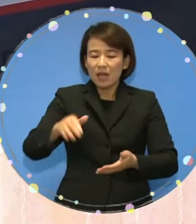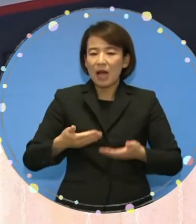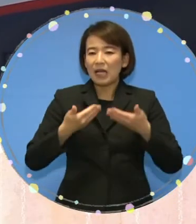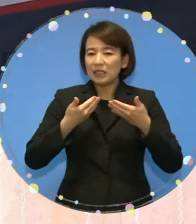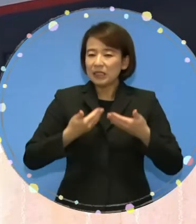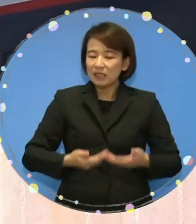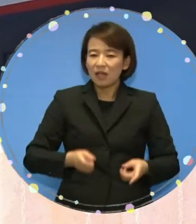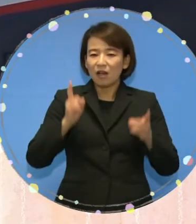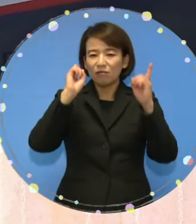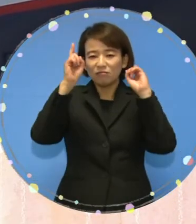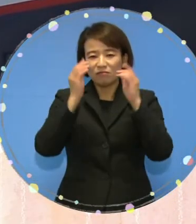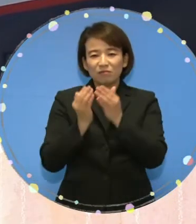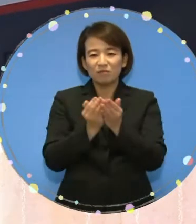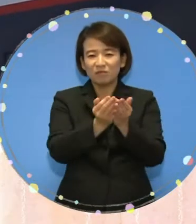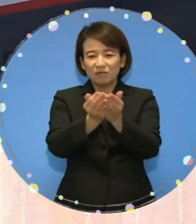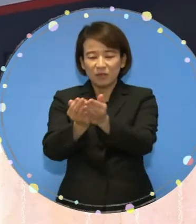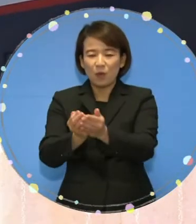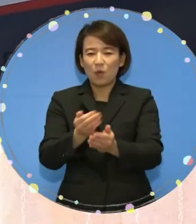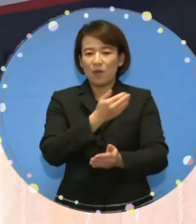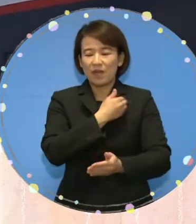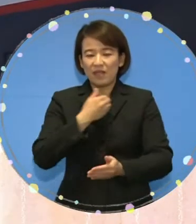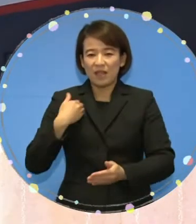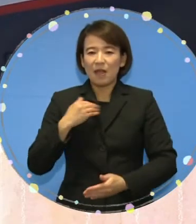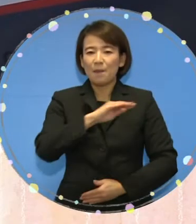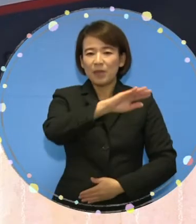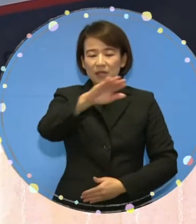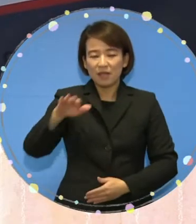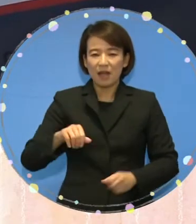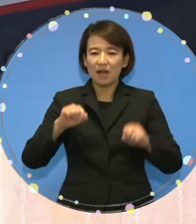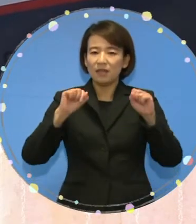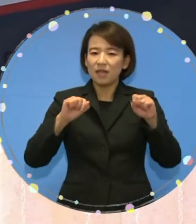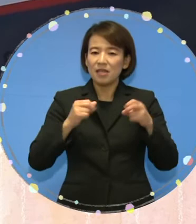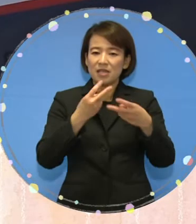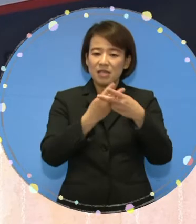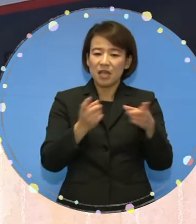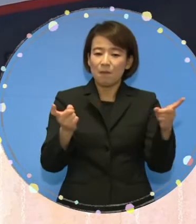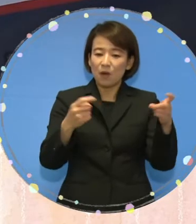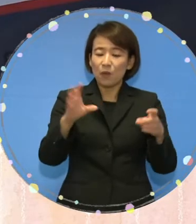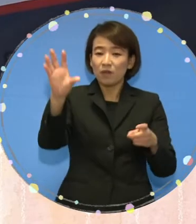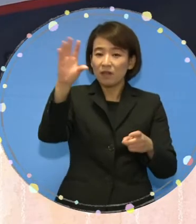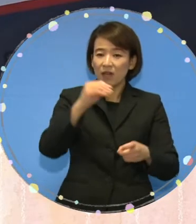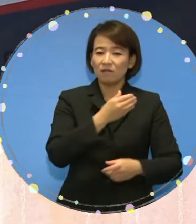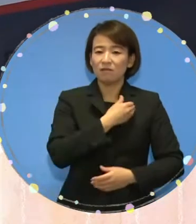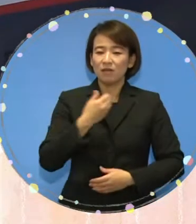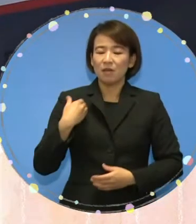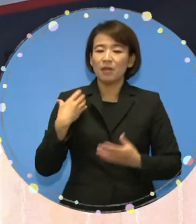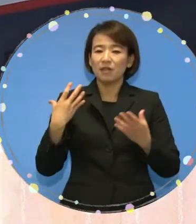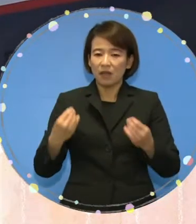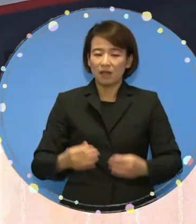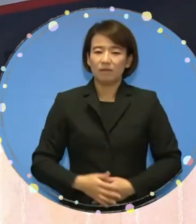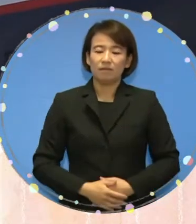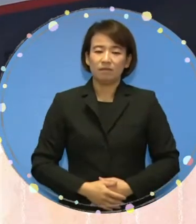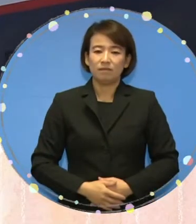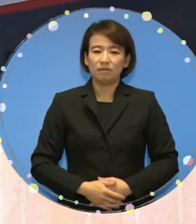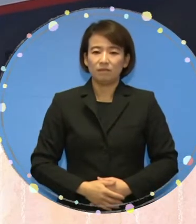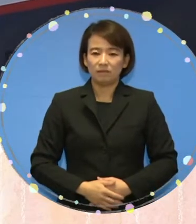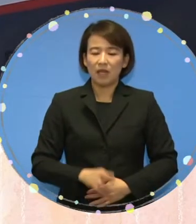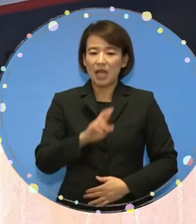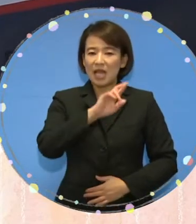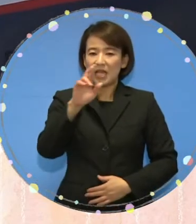なクルーズを満喫し全員が元気に新居浜工へ戻って来られました